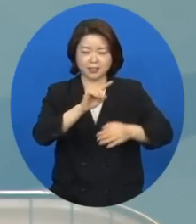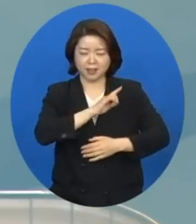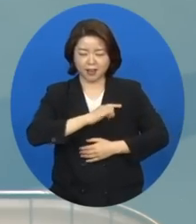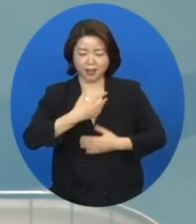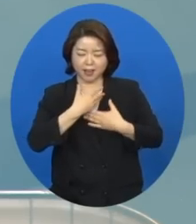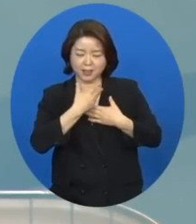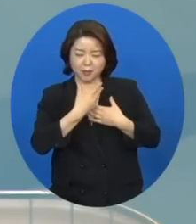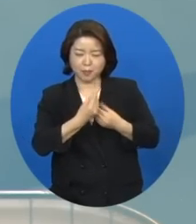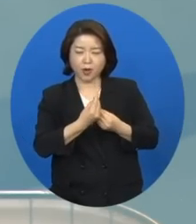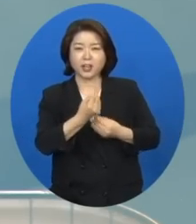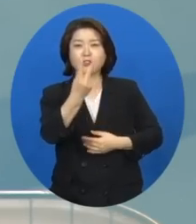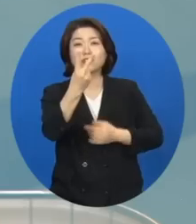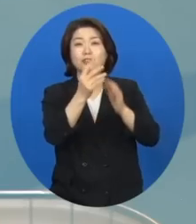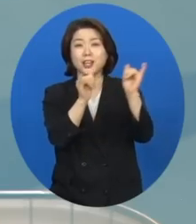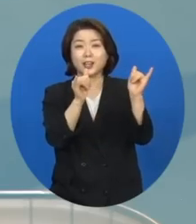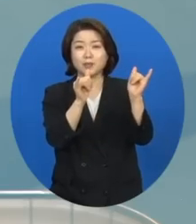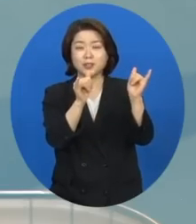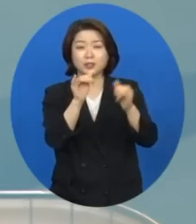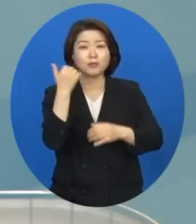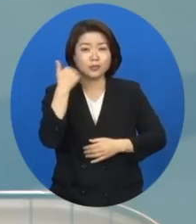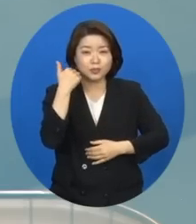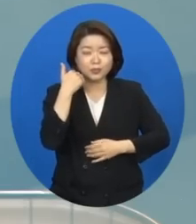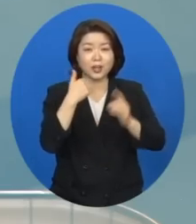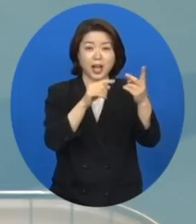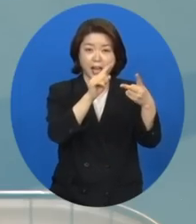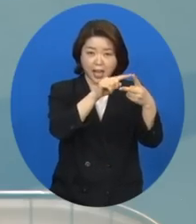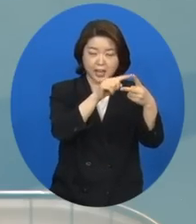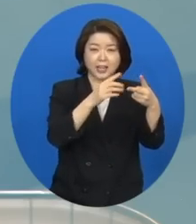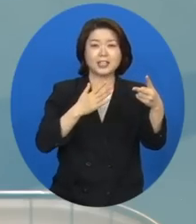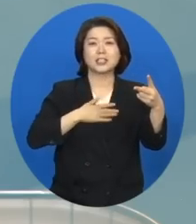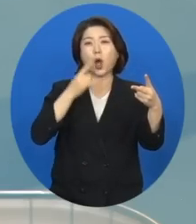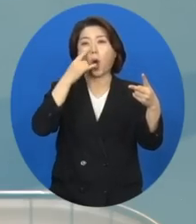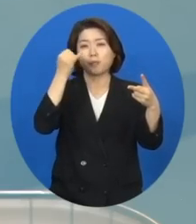있는데요. 한 사람은 저희 어머니,